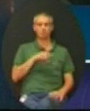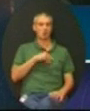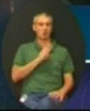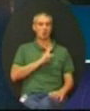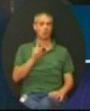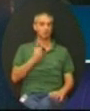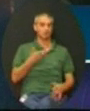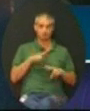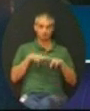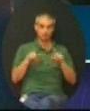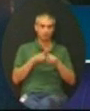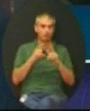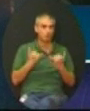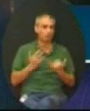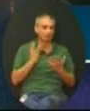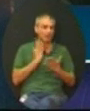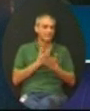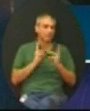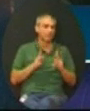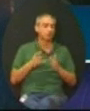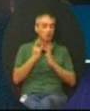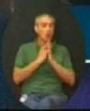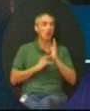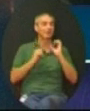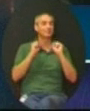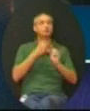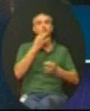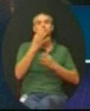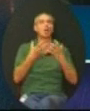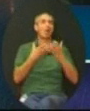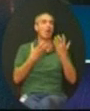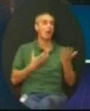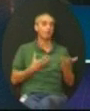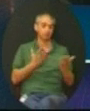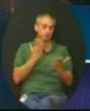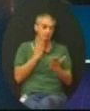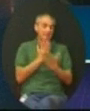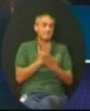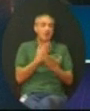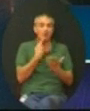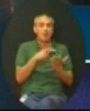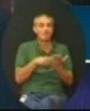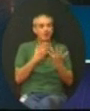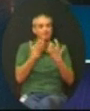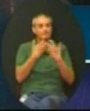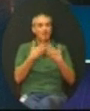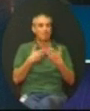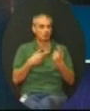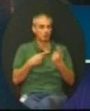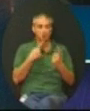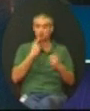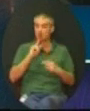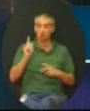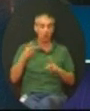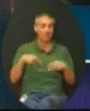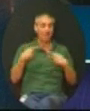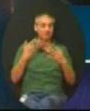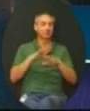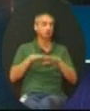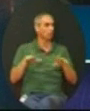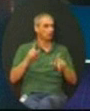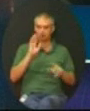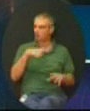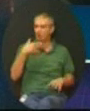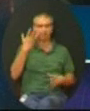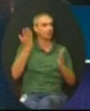מתקבלת. במצב הנוכחי כבר יש לנו את חוק יסוד משאל עם, שכבר קובע את המנגנון, שבכל החזרת שטח, דרך אגב, זה